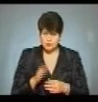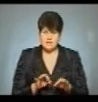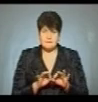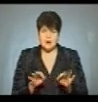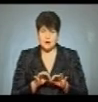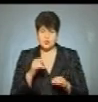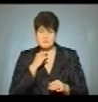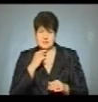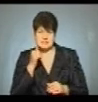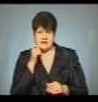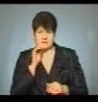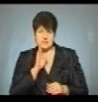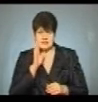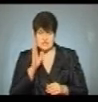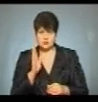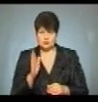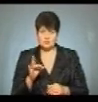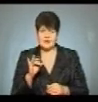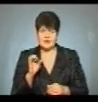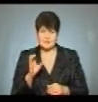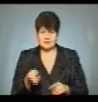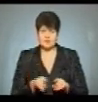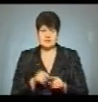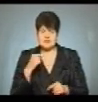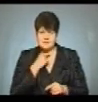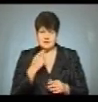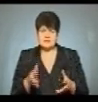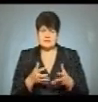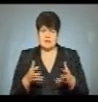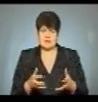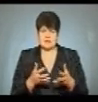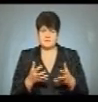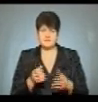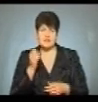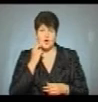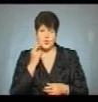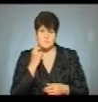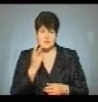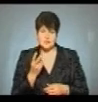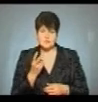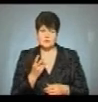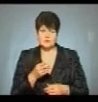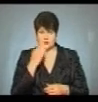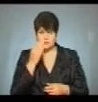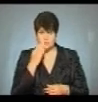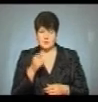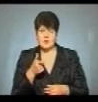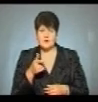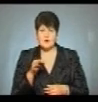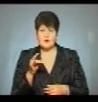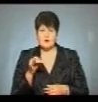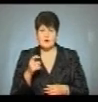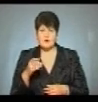м'ясом. Завтра зранку в нас буде рис, теж з м'ясом, салат буде. На обід зупа горохова, що